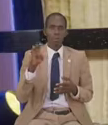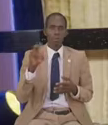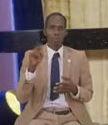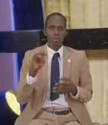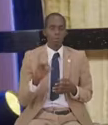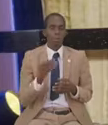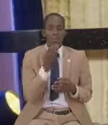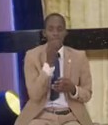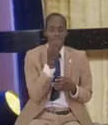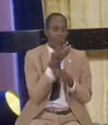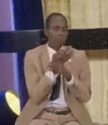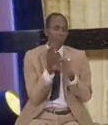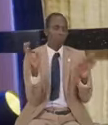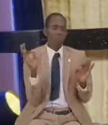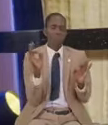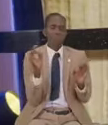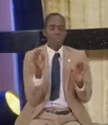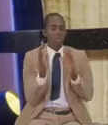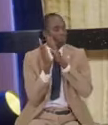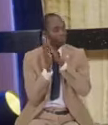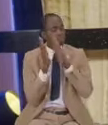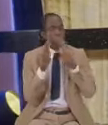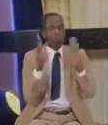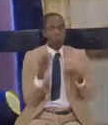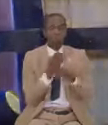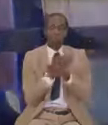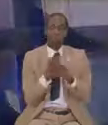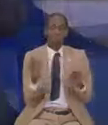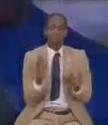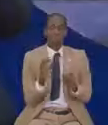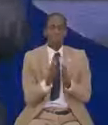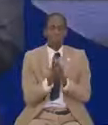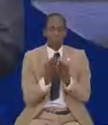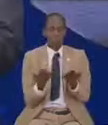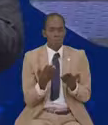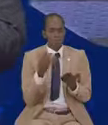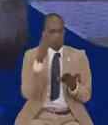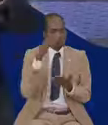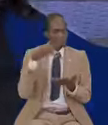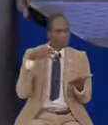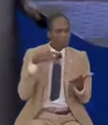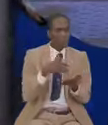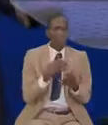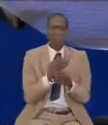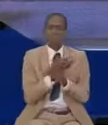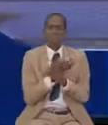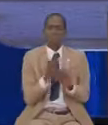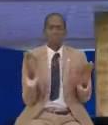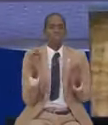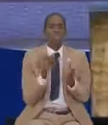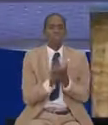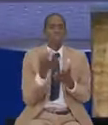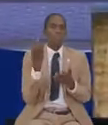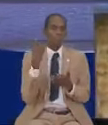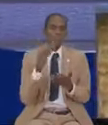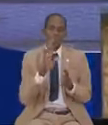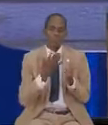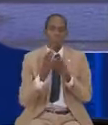gratuite et leur hébergement gratuites leur livre tout est gratuit ça c'est la bourse mais